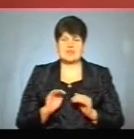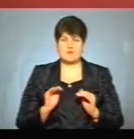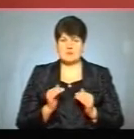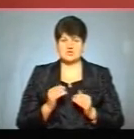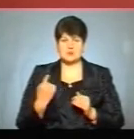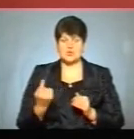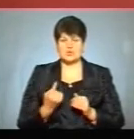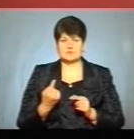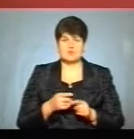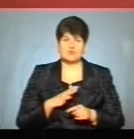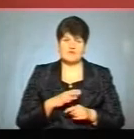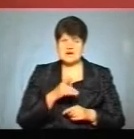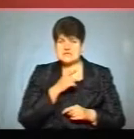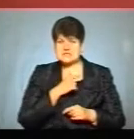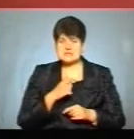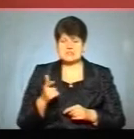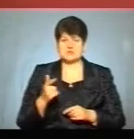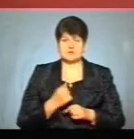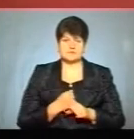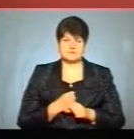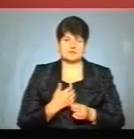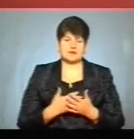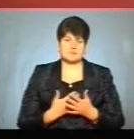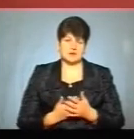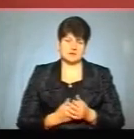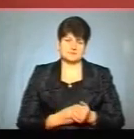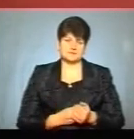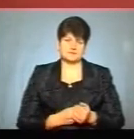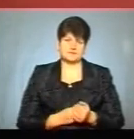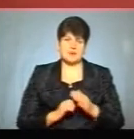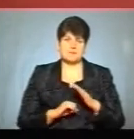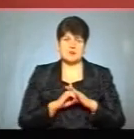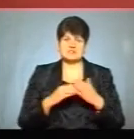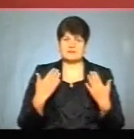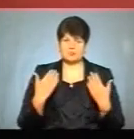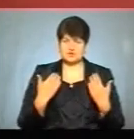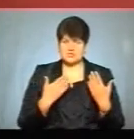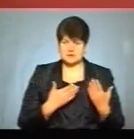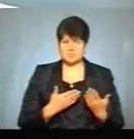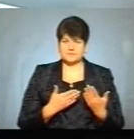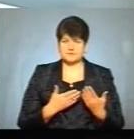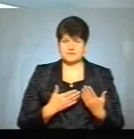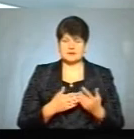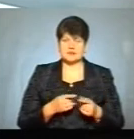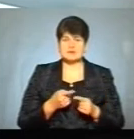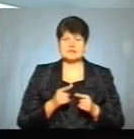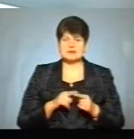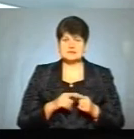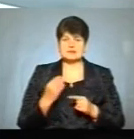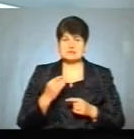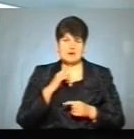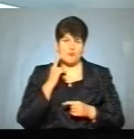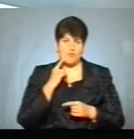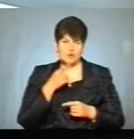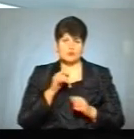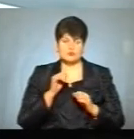знаєте, бувають сезонні такі вакансії, наприклад, на базах відпочинку. Тут більш, можливо, цікавіше для молоді. Молодь